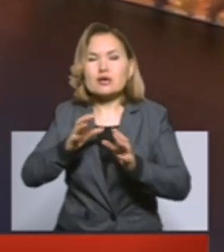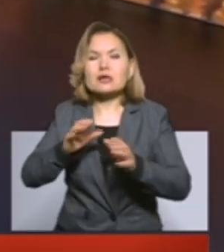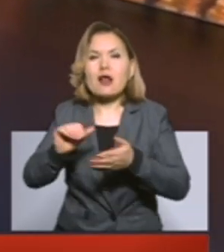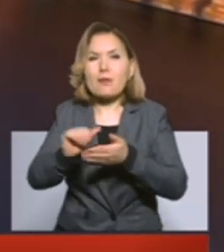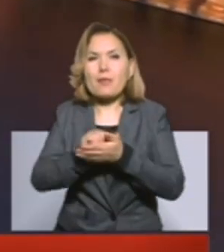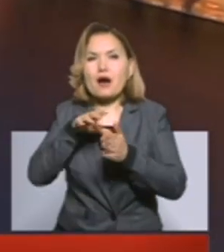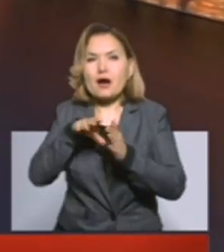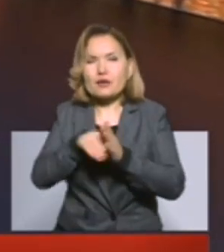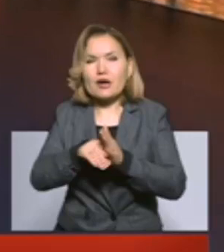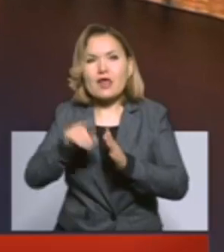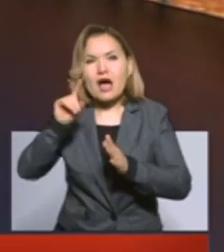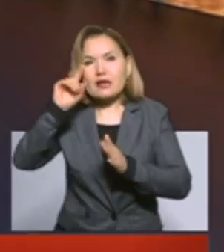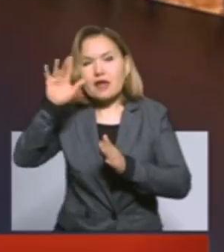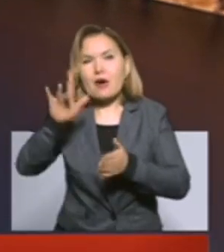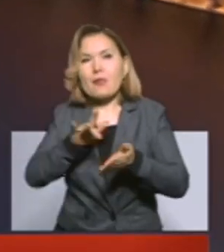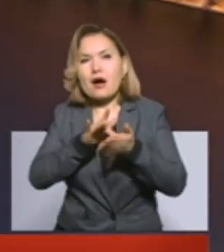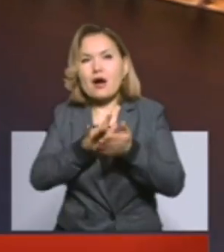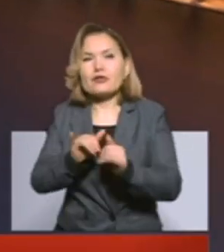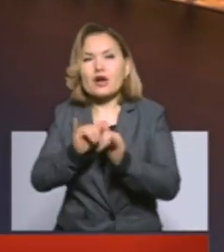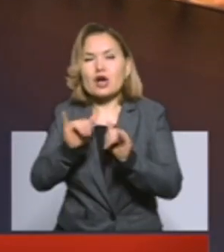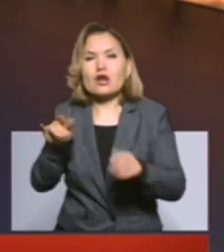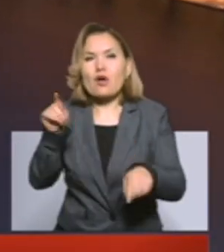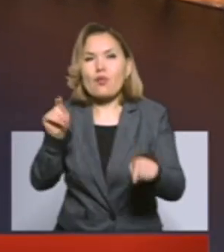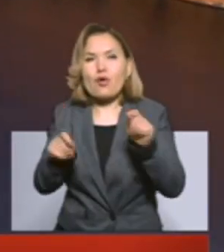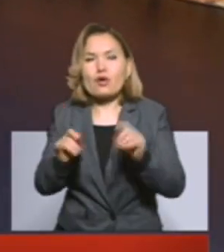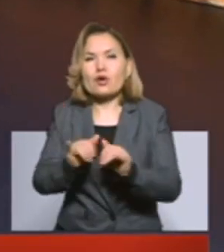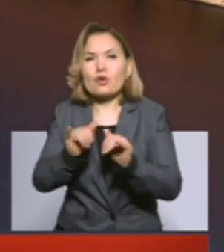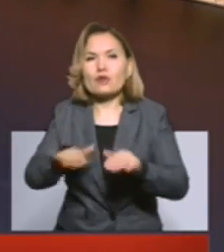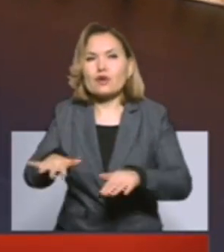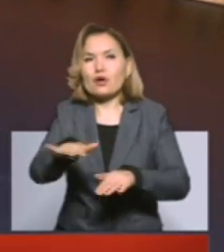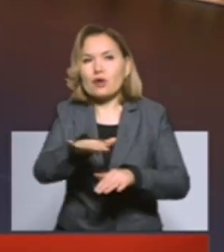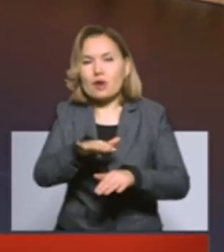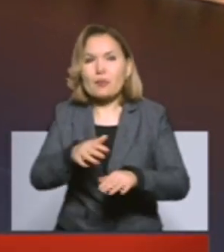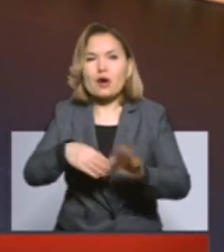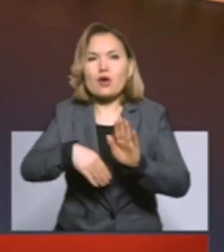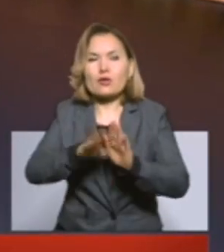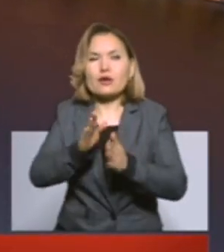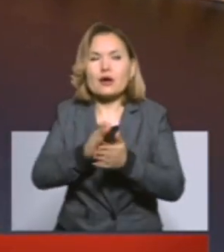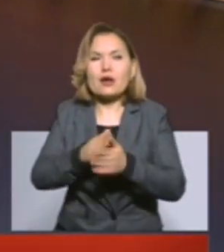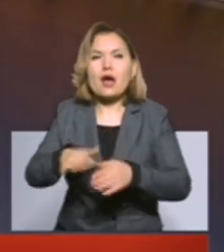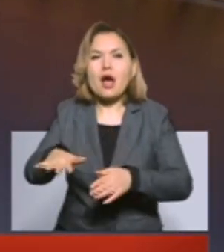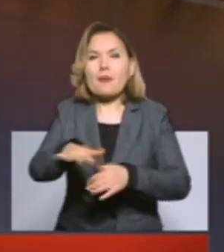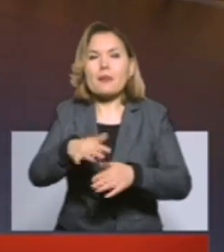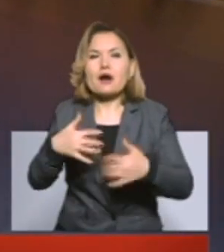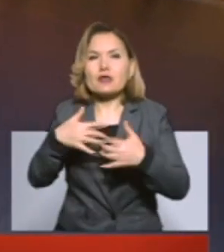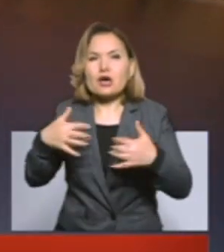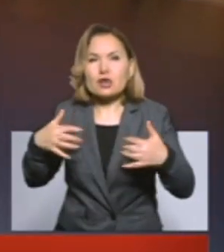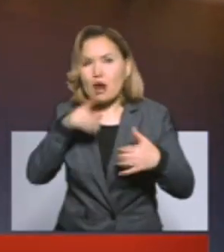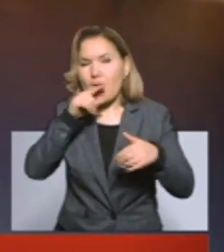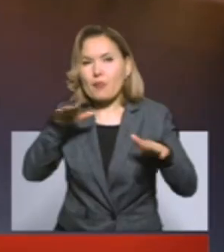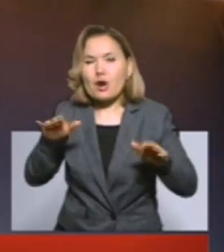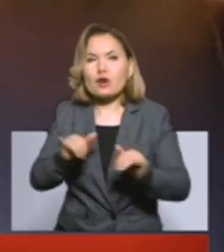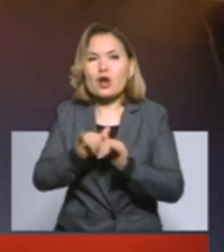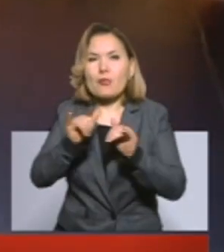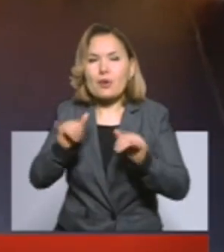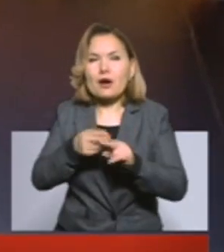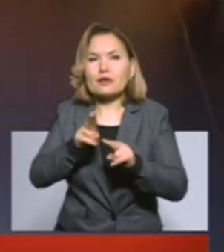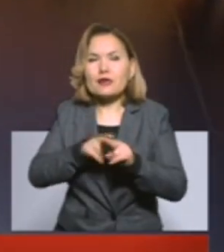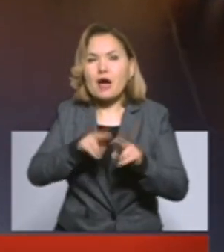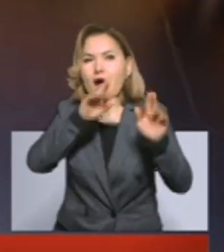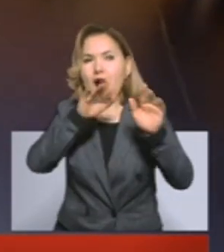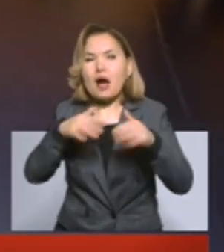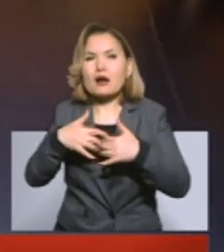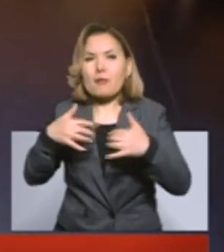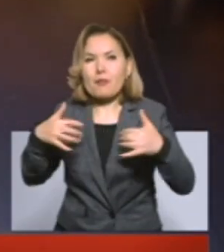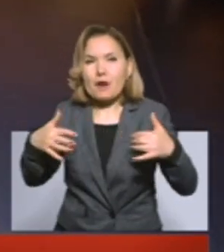енгелі танымалдылығы артып, туристер көп баратын аймаққа айналды. Парктің жануарлар дүниесі молайып, қар барысының тұрақты мекені ретінде